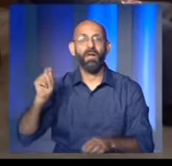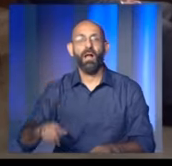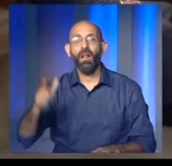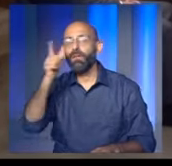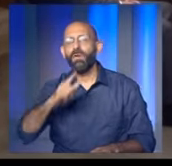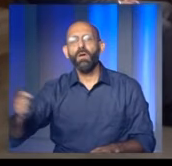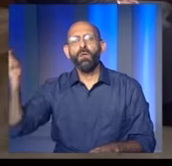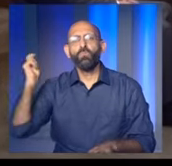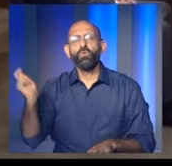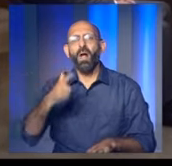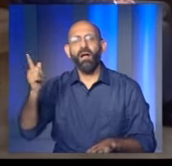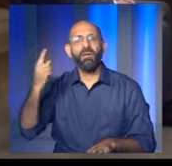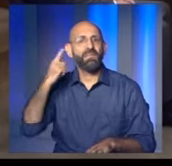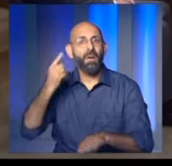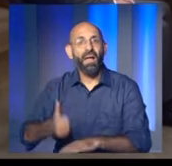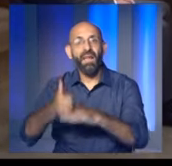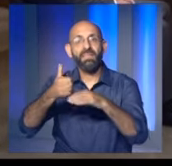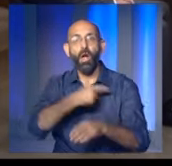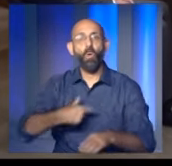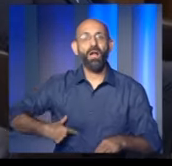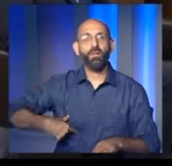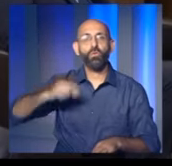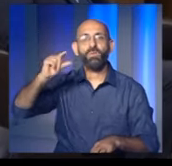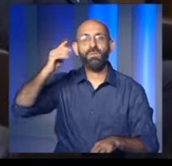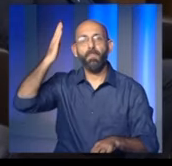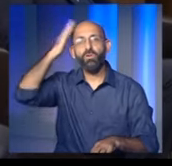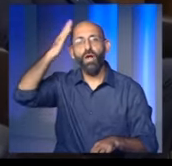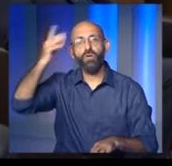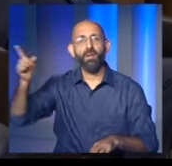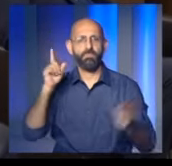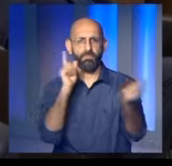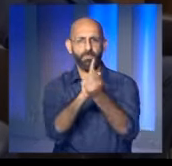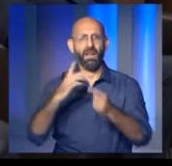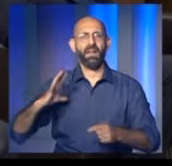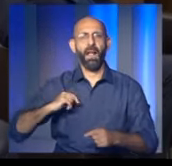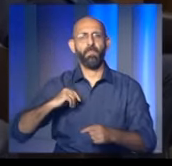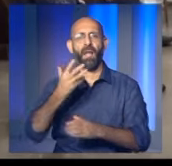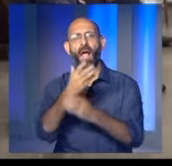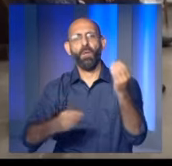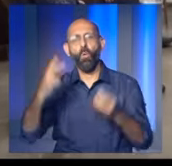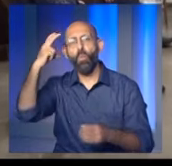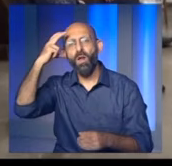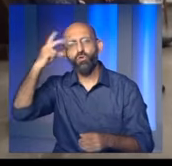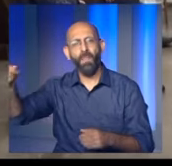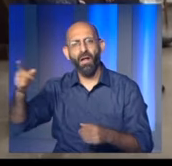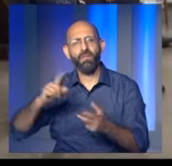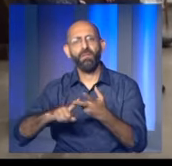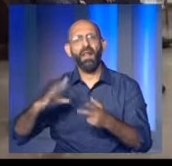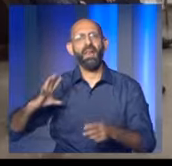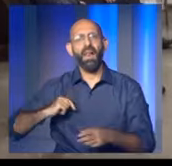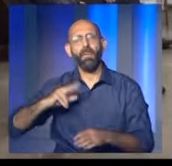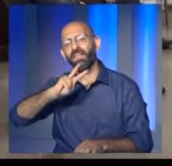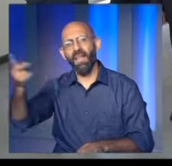حزب القوات اللبنانية وفدا ضم النائب تيمور جنبلاط والنواب مروان حمادي أكرم الشيب وائل بوفاعور في حضور النائبين غسان حصباني ونزيه